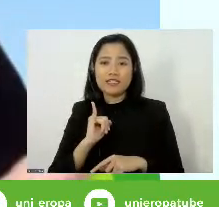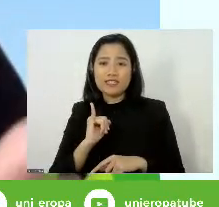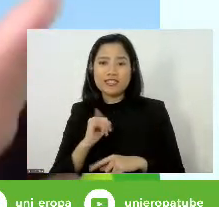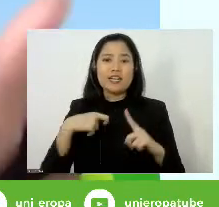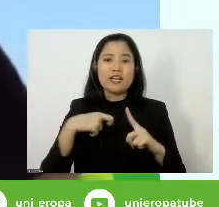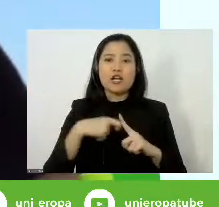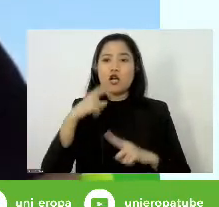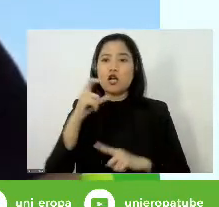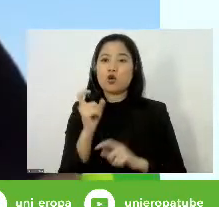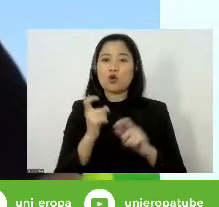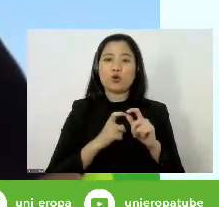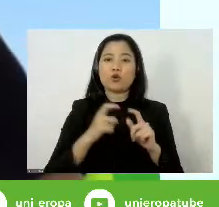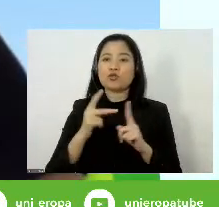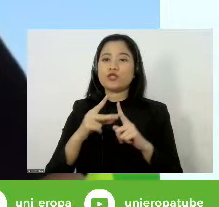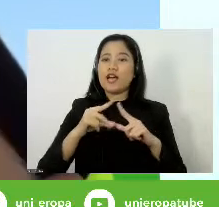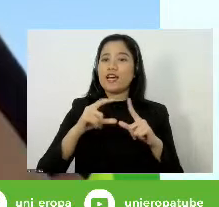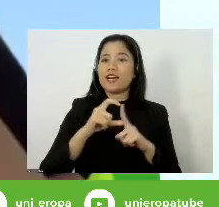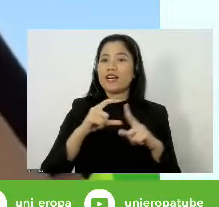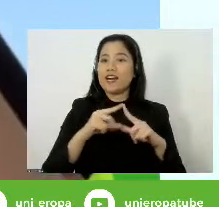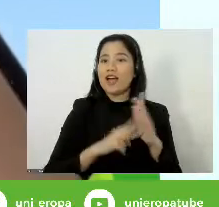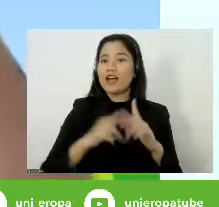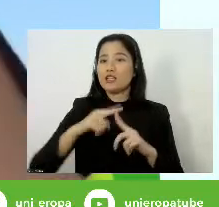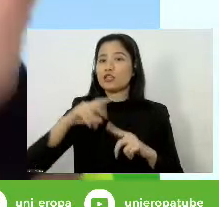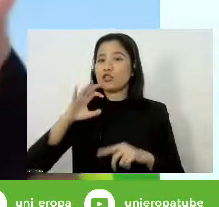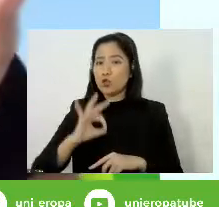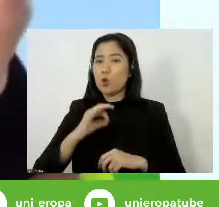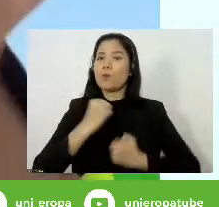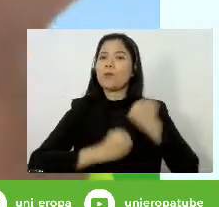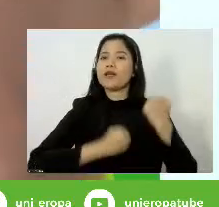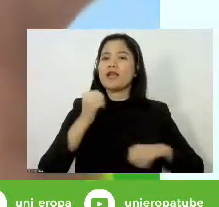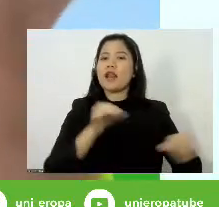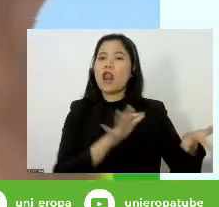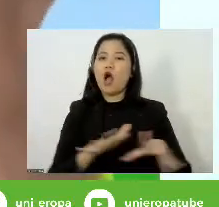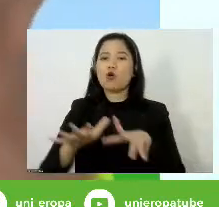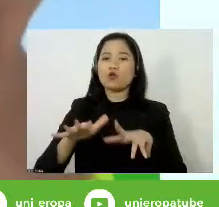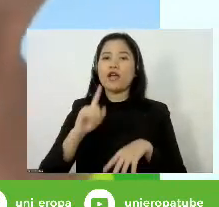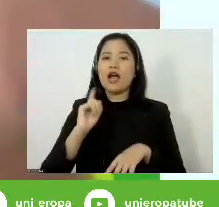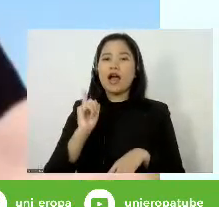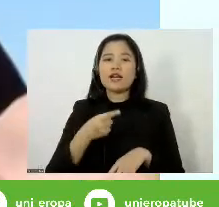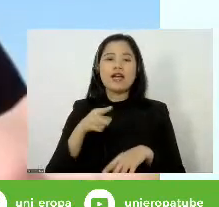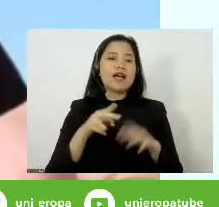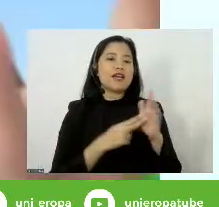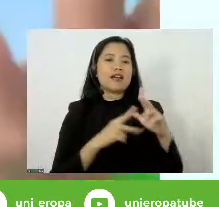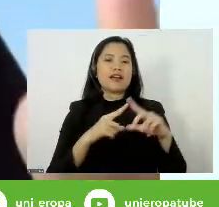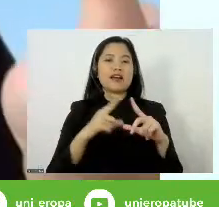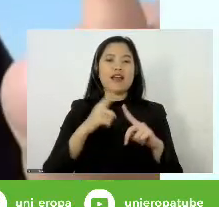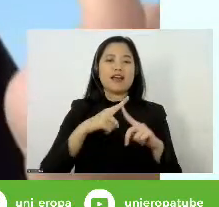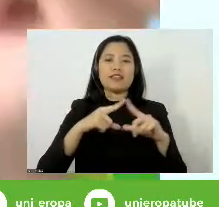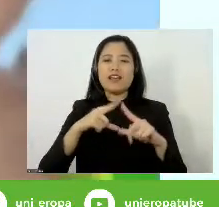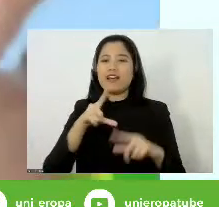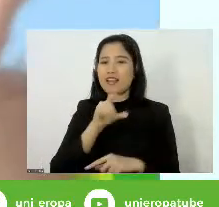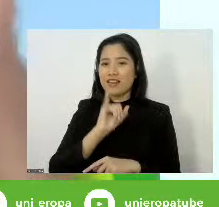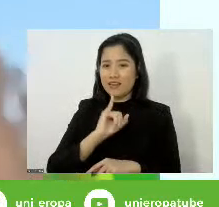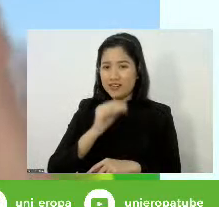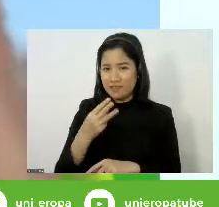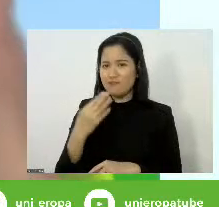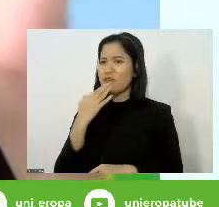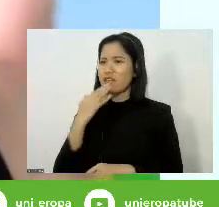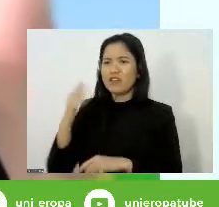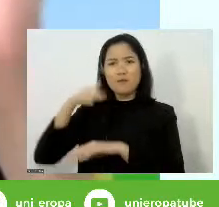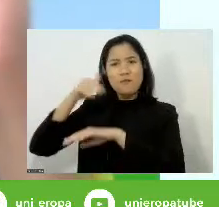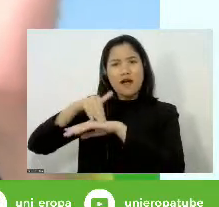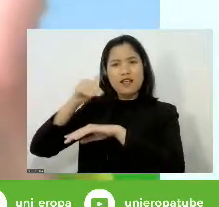konservasi laut dari Rere Indonesia terus juga ada tak Christian Natalie nih dipanggil Ian biasanya